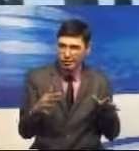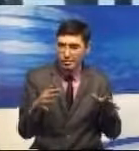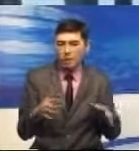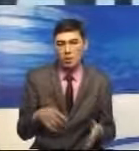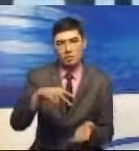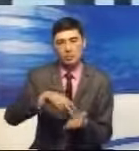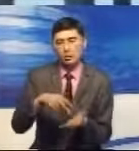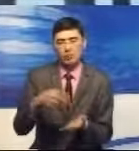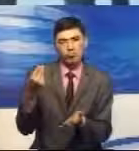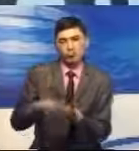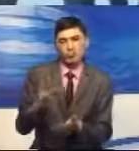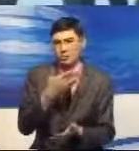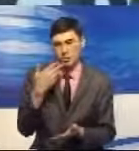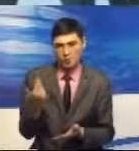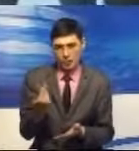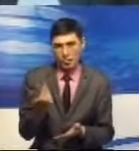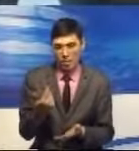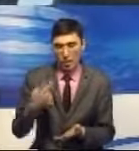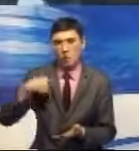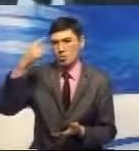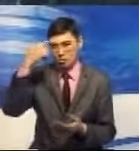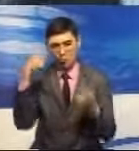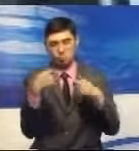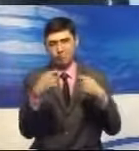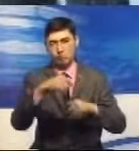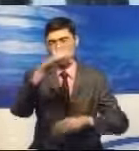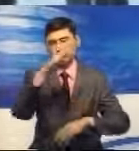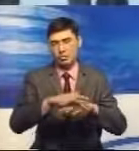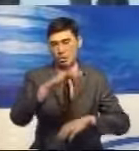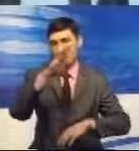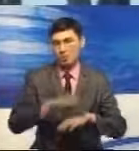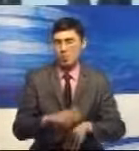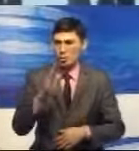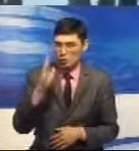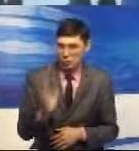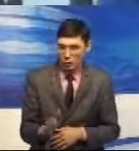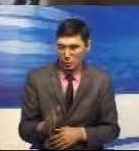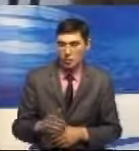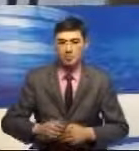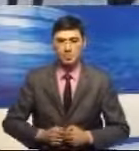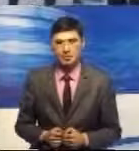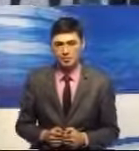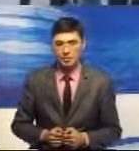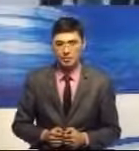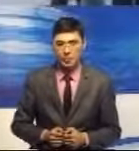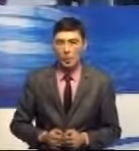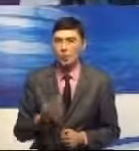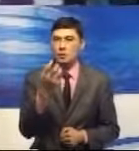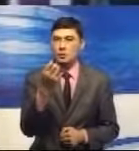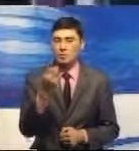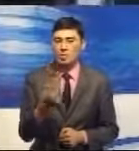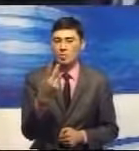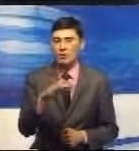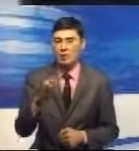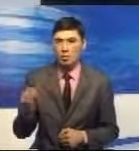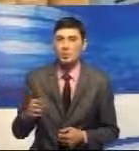бүгін біздің жарқымыз дұрыс өтеді. Ал келген біздің продукциямыз өтеді деп. Жәрменкеге сондай-ақ 2